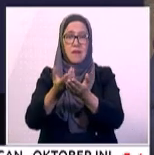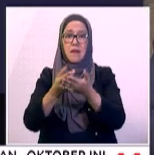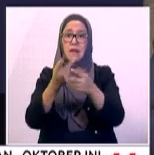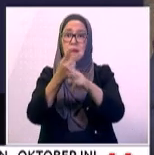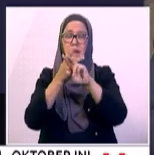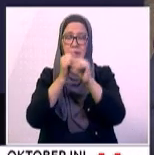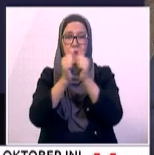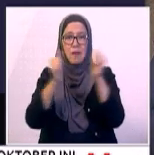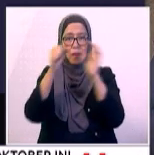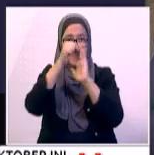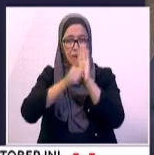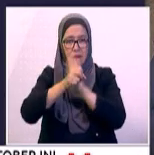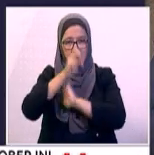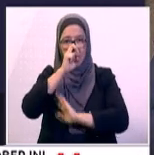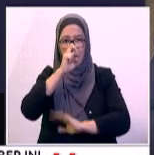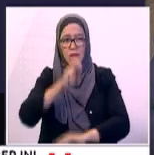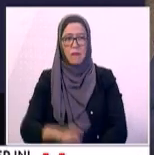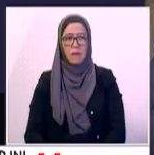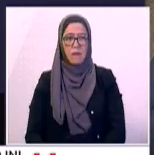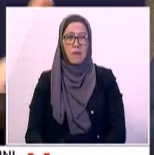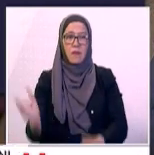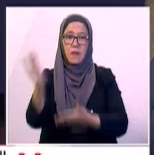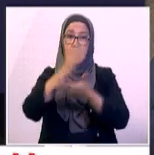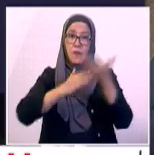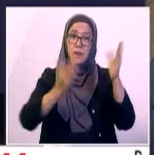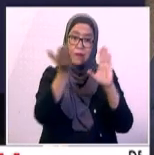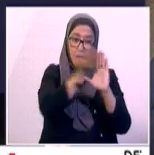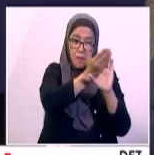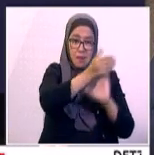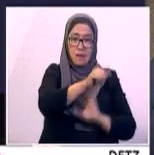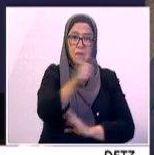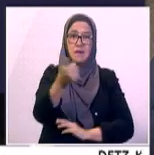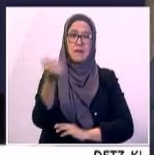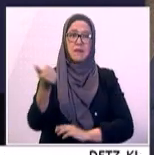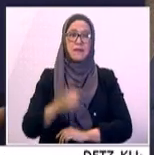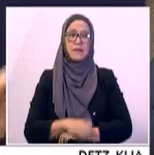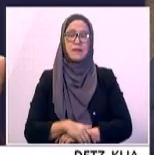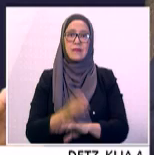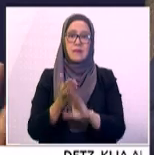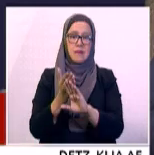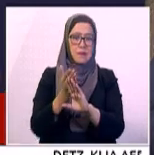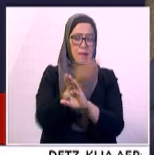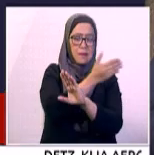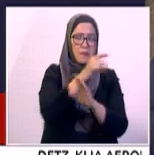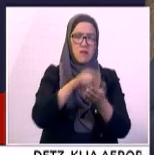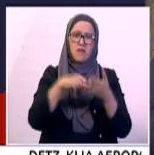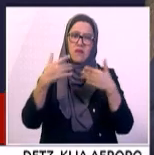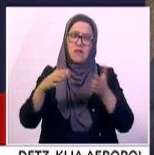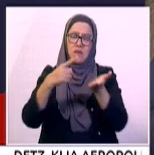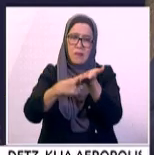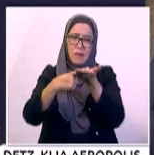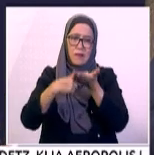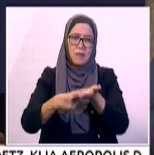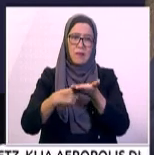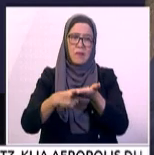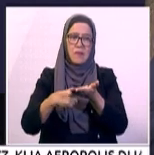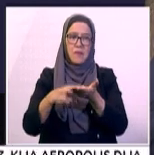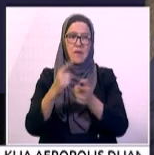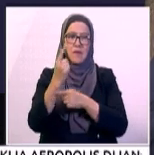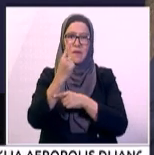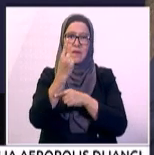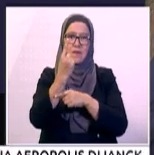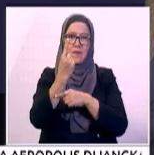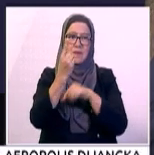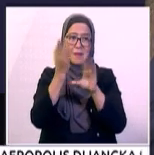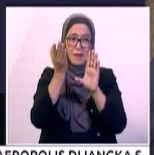Dari pihak bank yang lain. Sebelum ini kita pernah berbincang dengan ada sebuah bank,